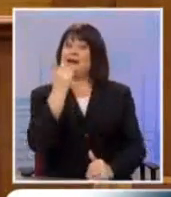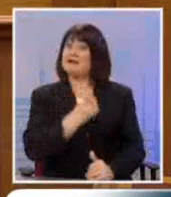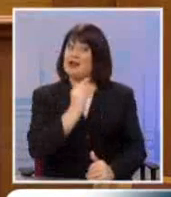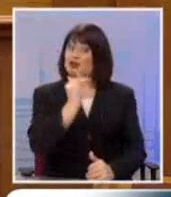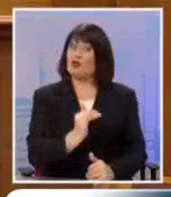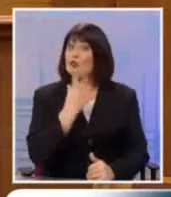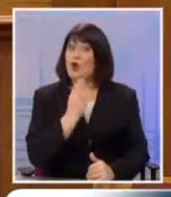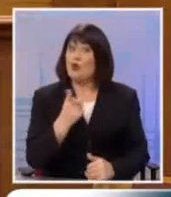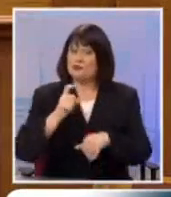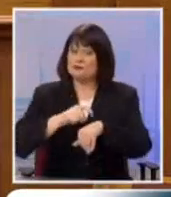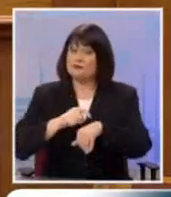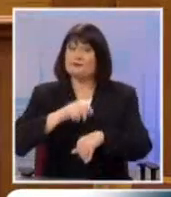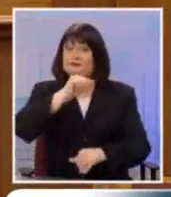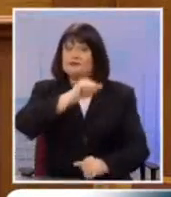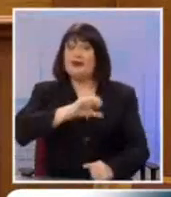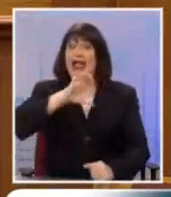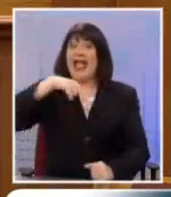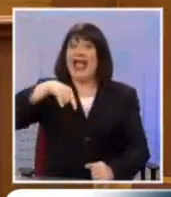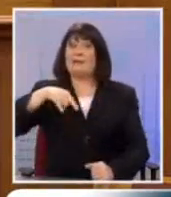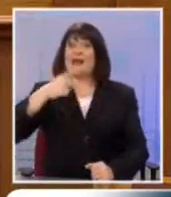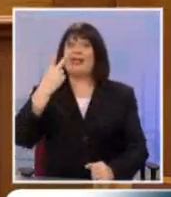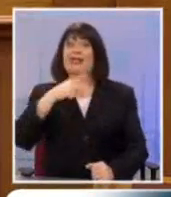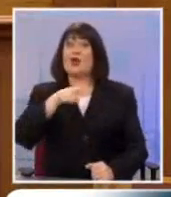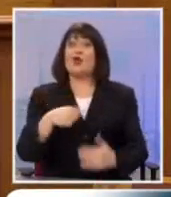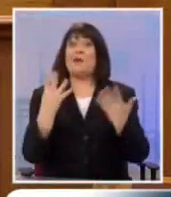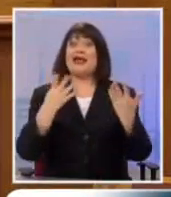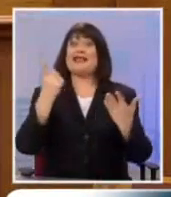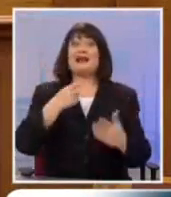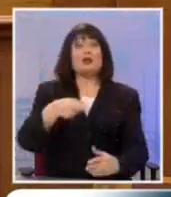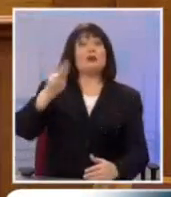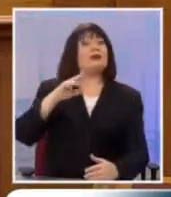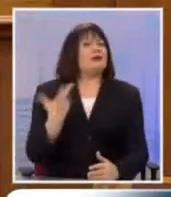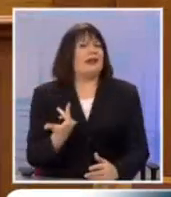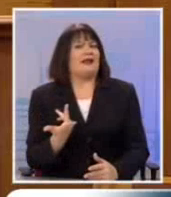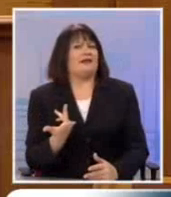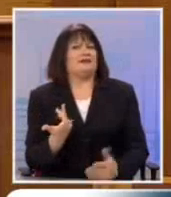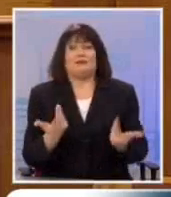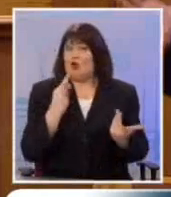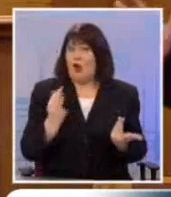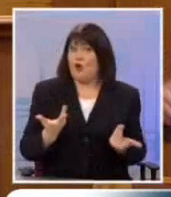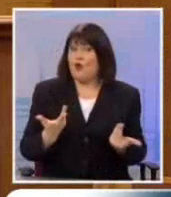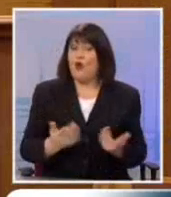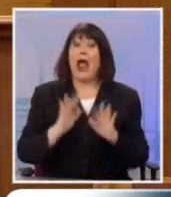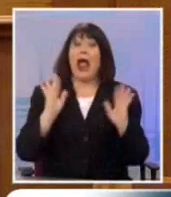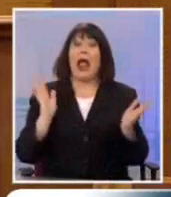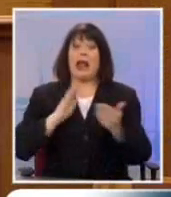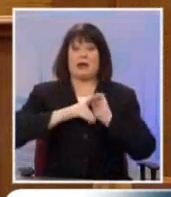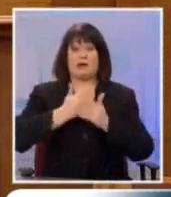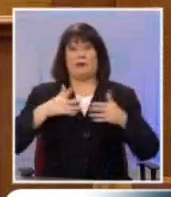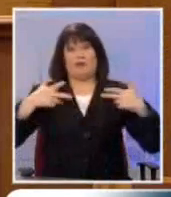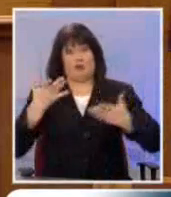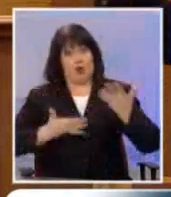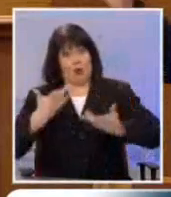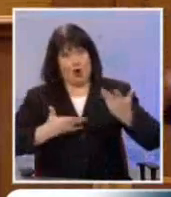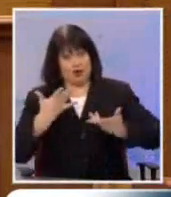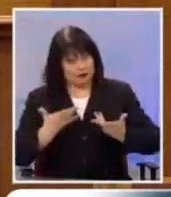τη στιγμή που το ΑΕΠ θα αυξηθεί κατά 2,9%. Και γιατί, αν είναι ουδέτερος ο προϋπολογισμός και